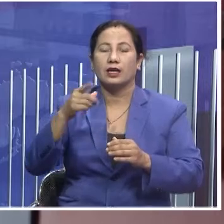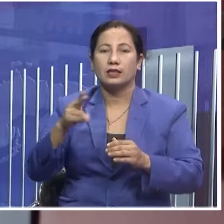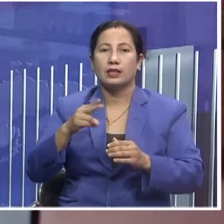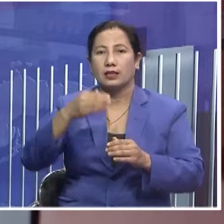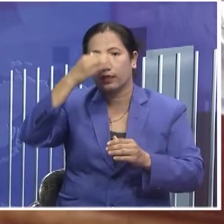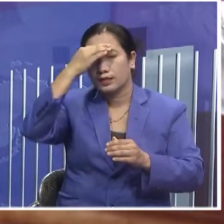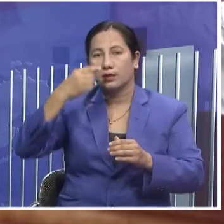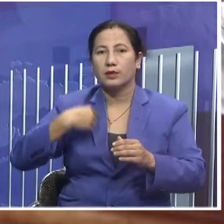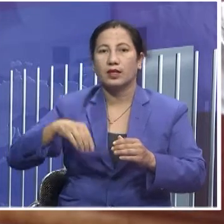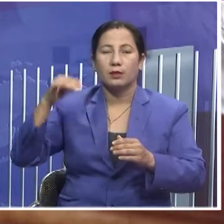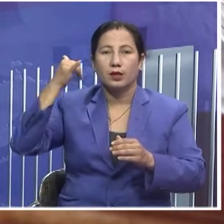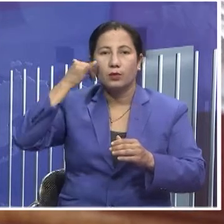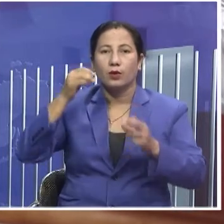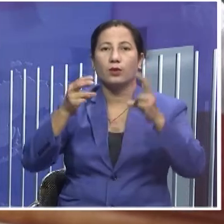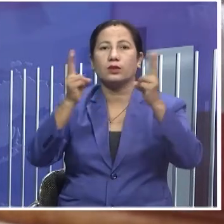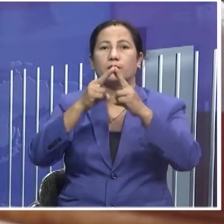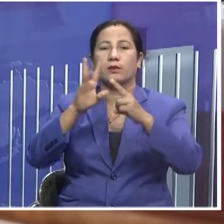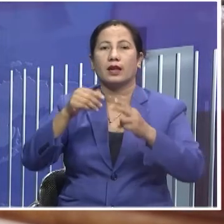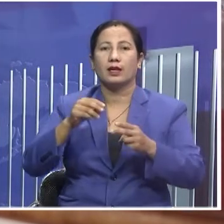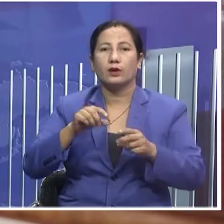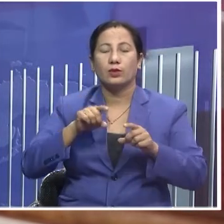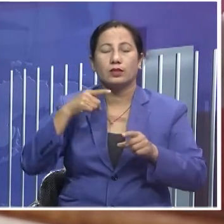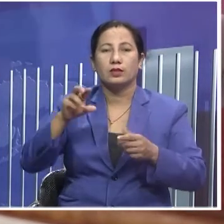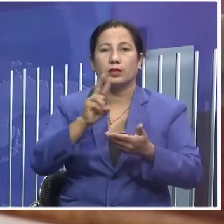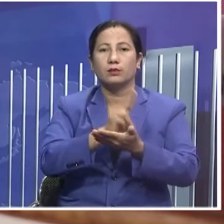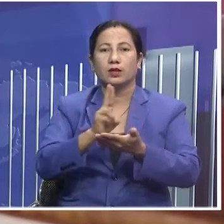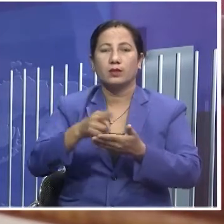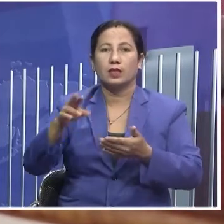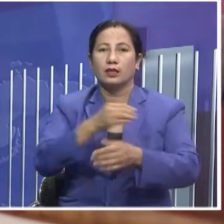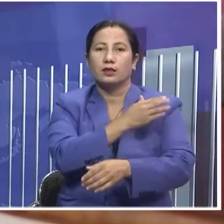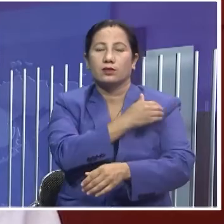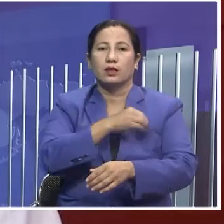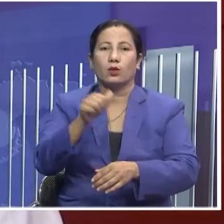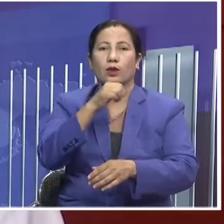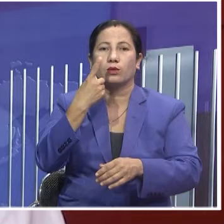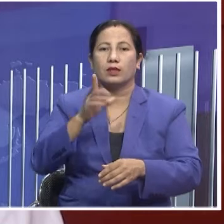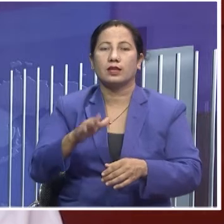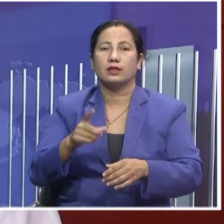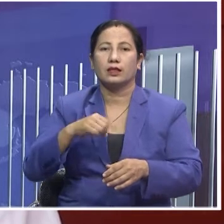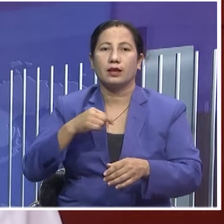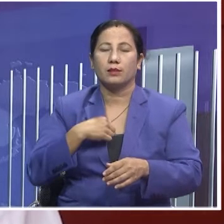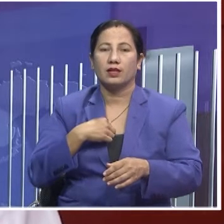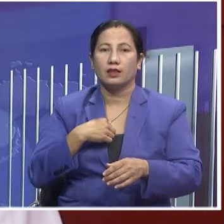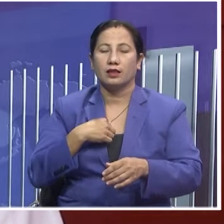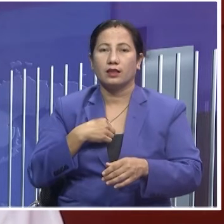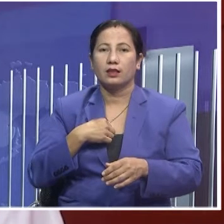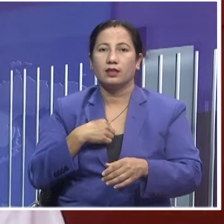फोन सम्पर्कमा आएको र सिधै भैरहवा जान सुझाव दिएको उहाँको भनाइ छ। हामीले